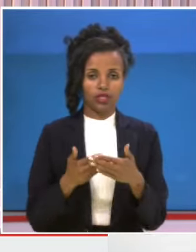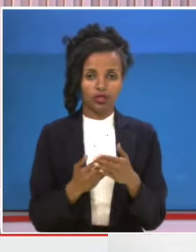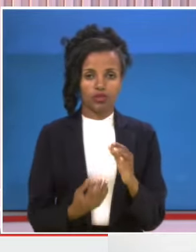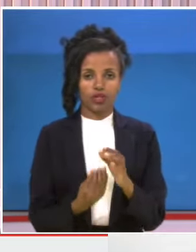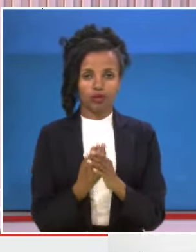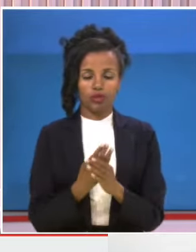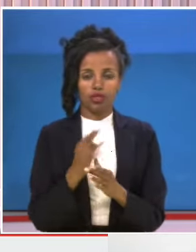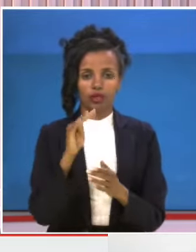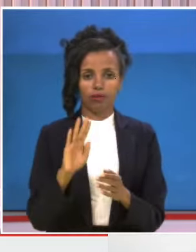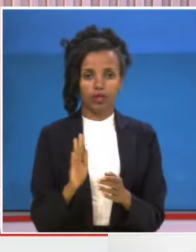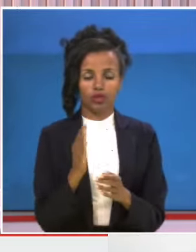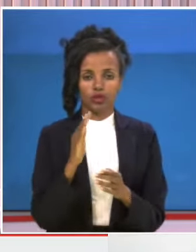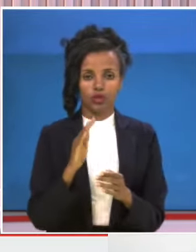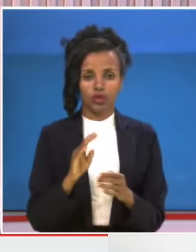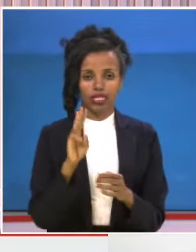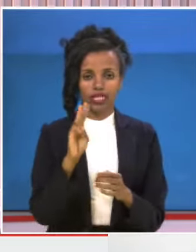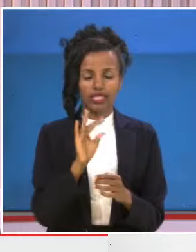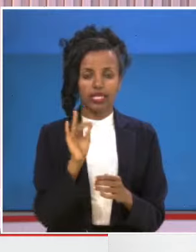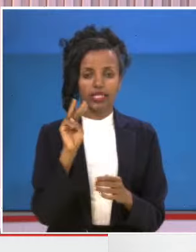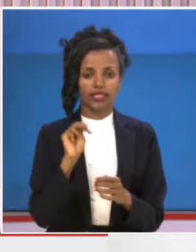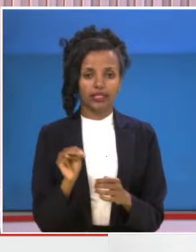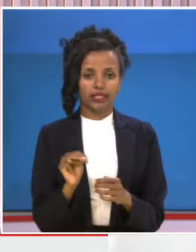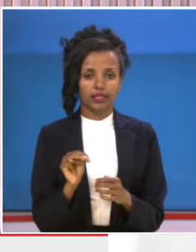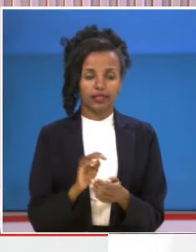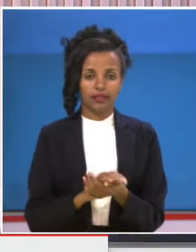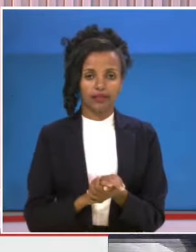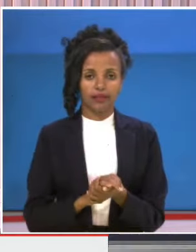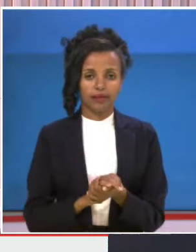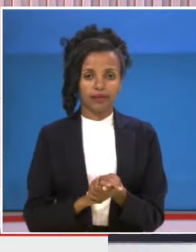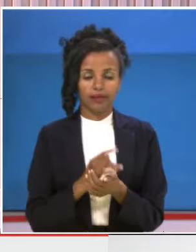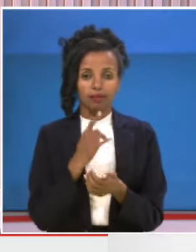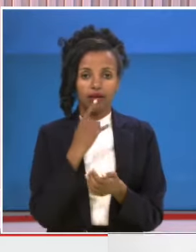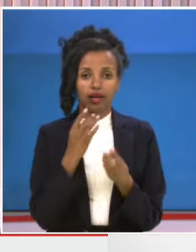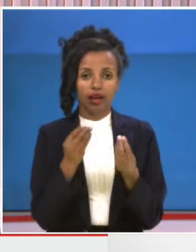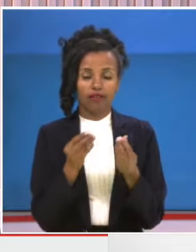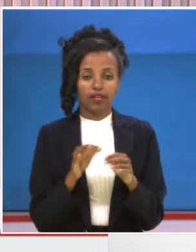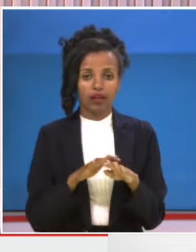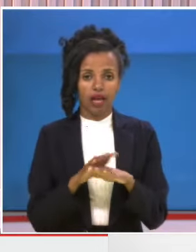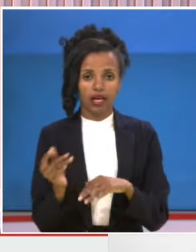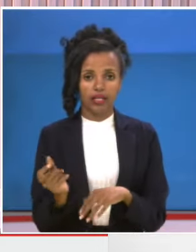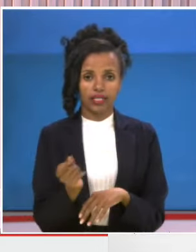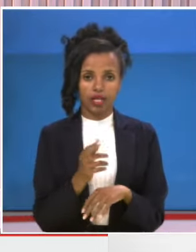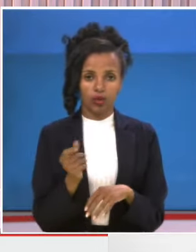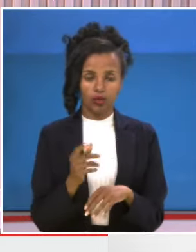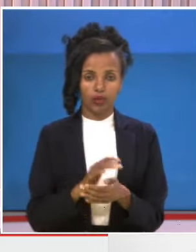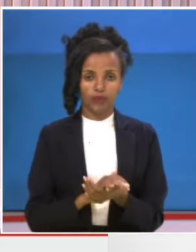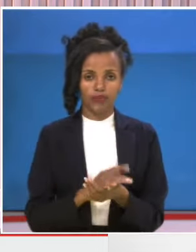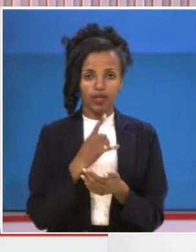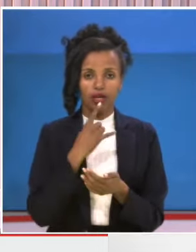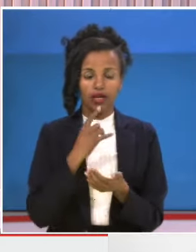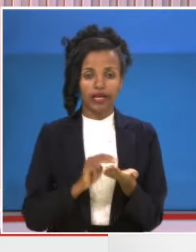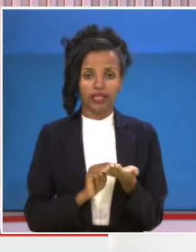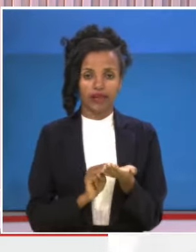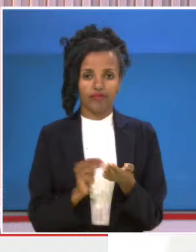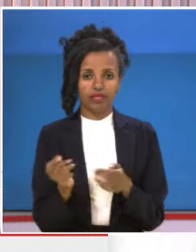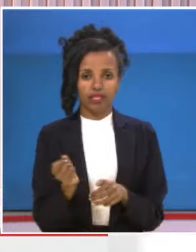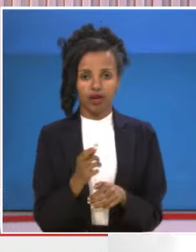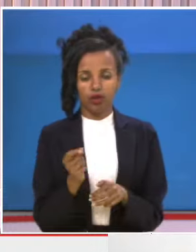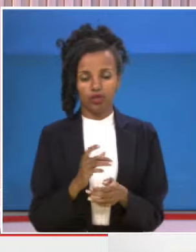በተለይ ማሾ ሰሊጥ በቀይ አፈር ላይ የተዘሩ የቀይ ጤፍ